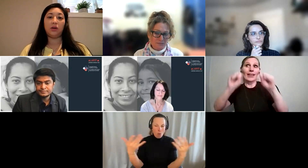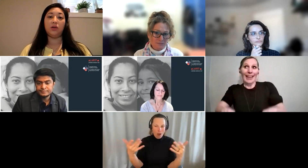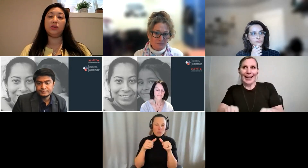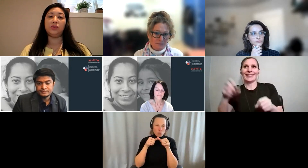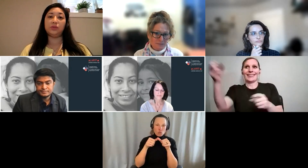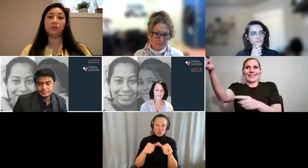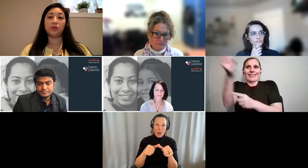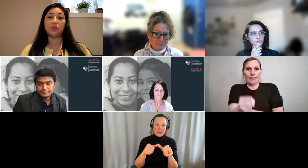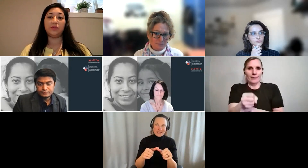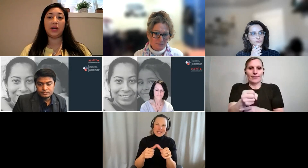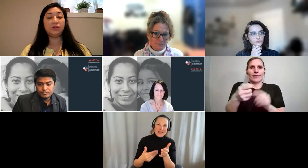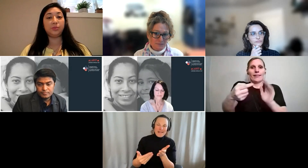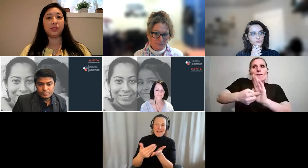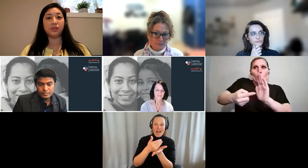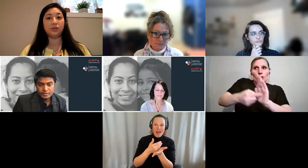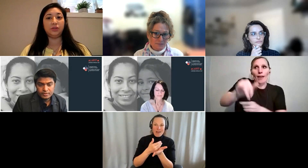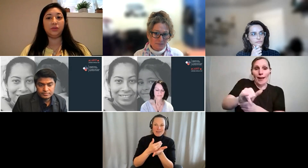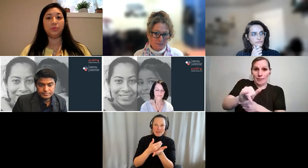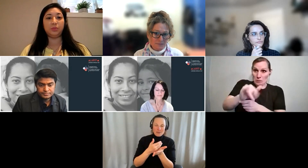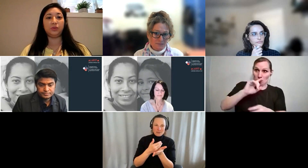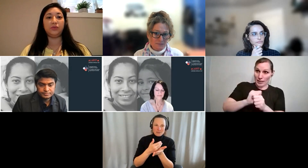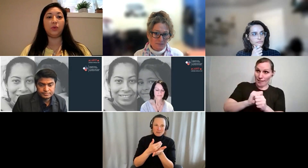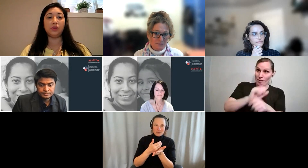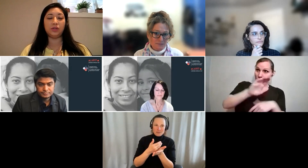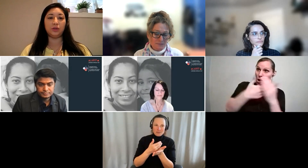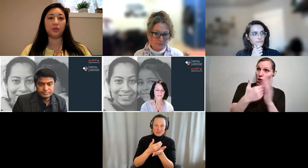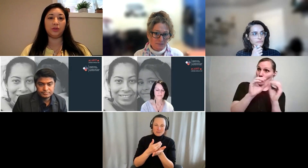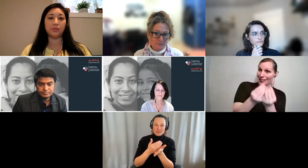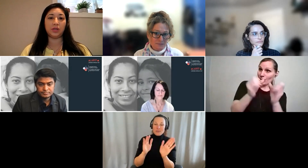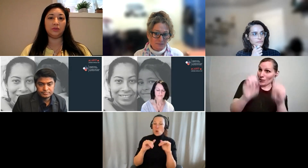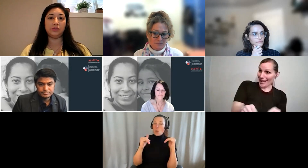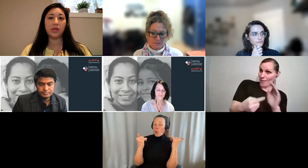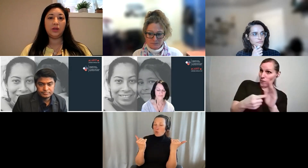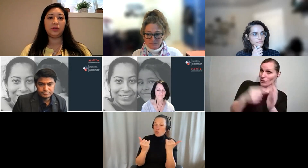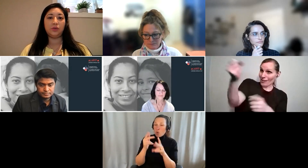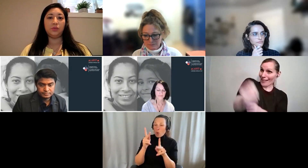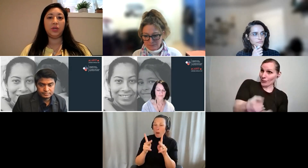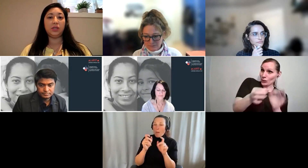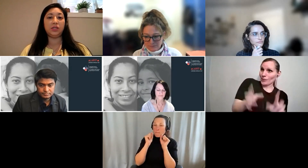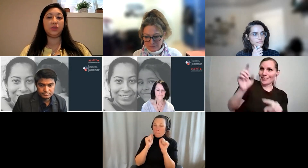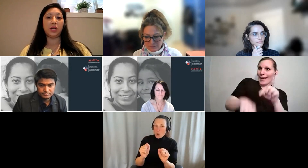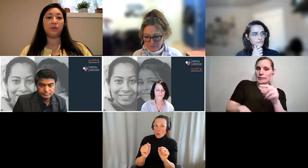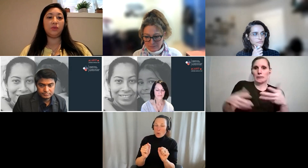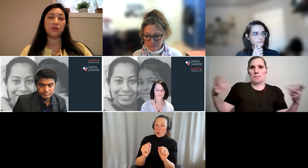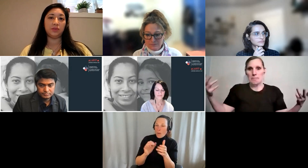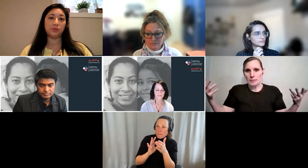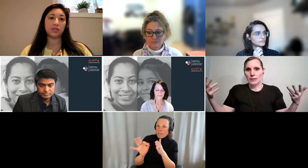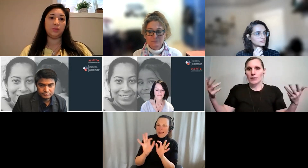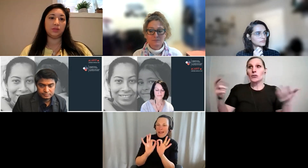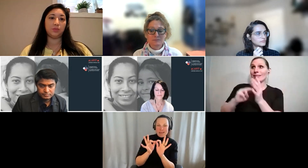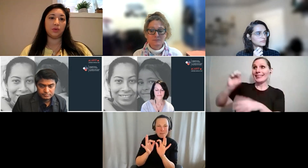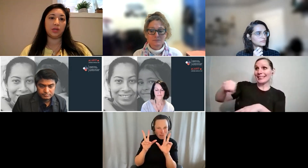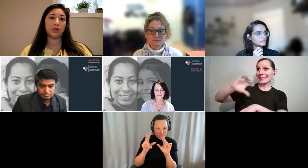soit permissible. Pas tous les gens peuvent se permettre à un interprète eux-mêmes. Donc, on a besoin de déterminer comment